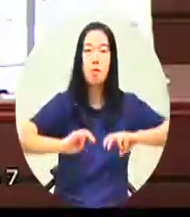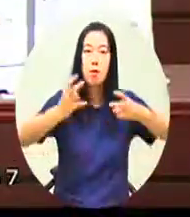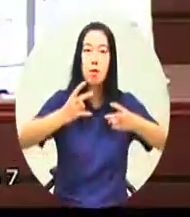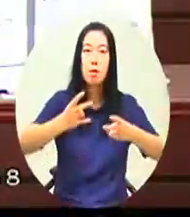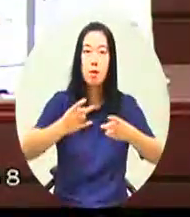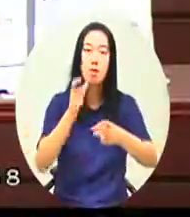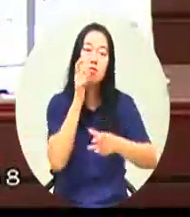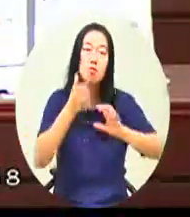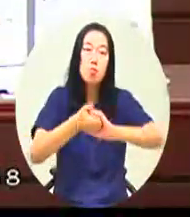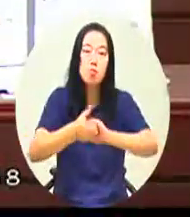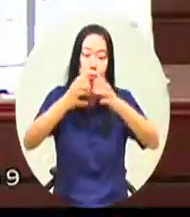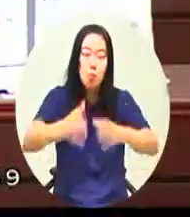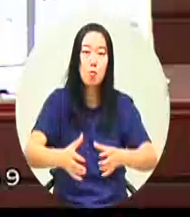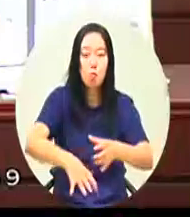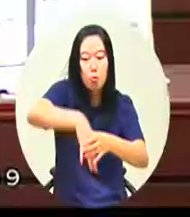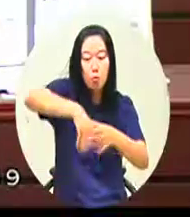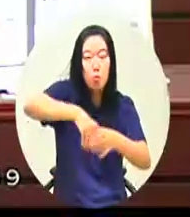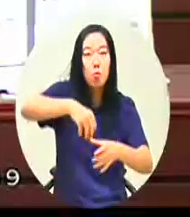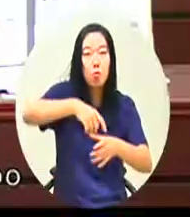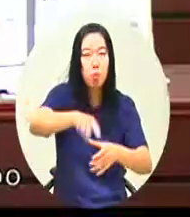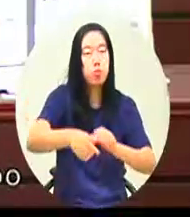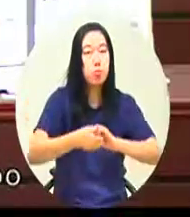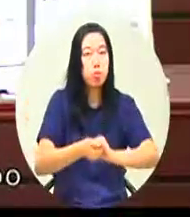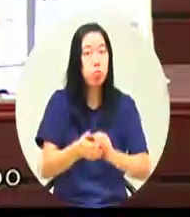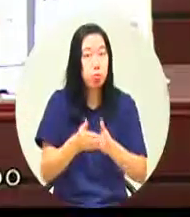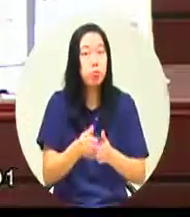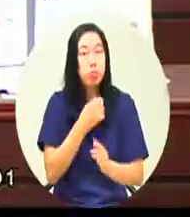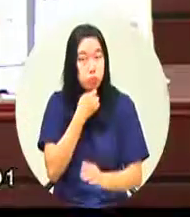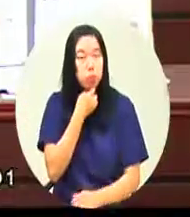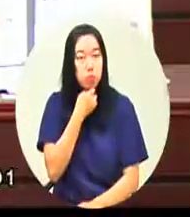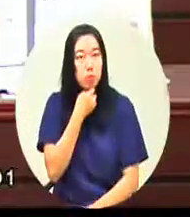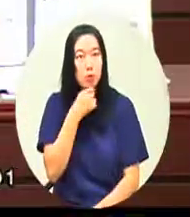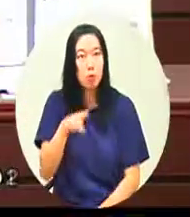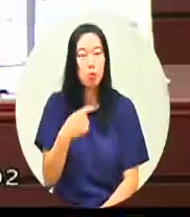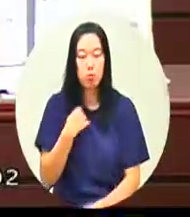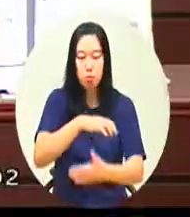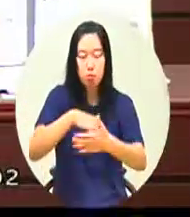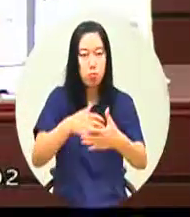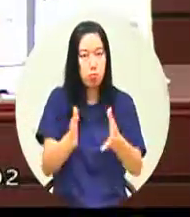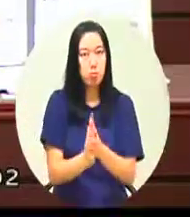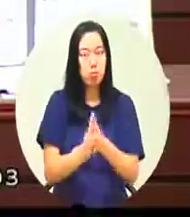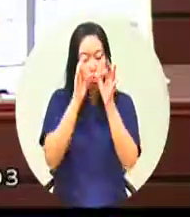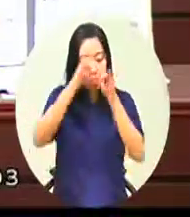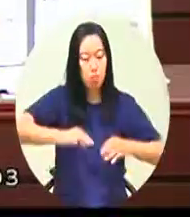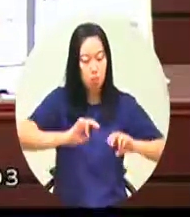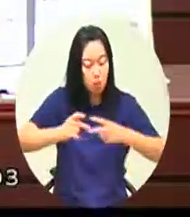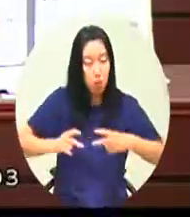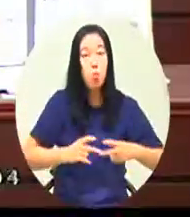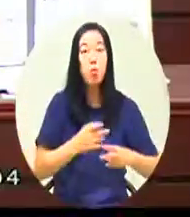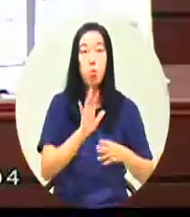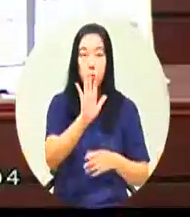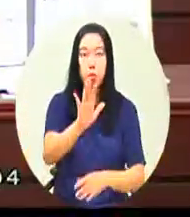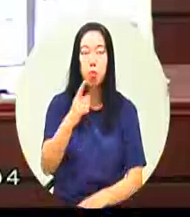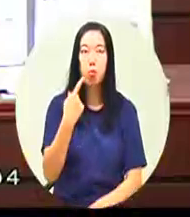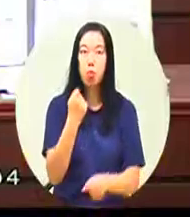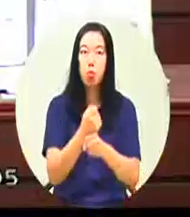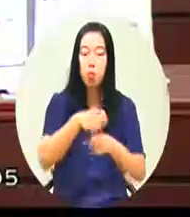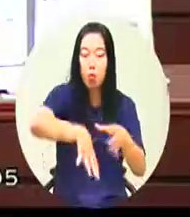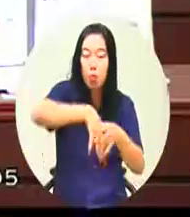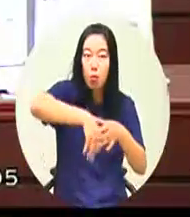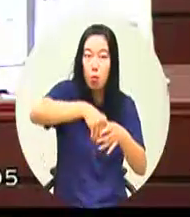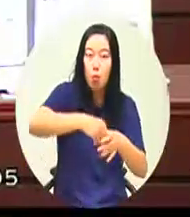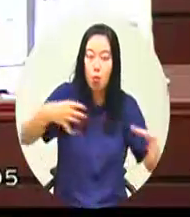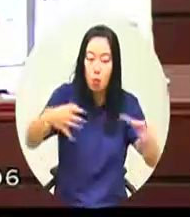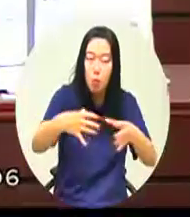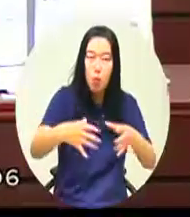地方，当然一定有它的必要，好，这个部分我们也有做过内部检讨。那至于这个固定站它要抽的这个集水区